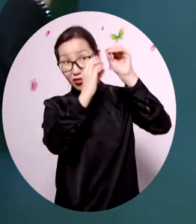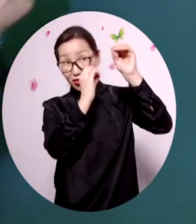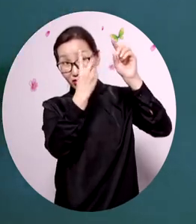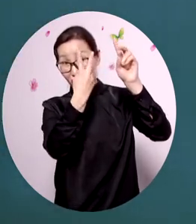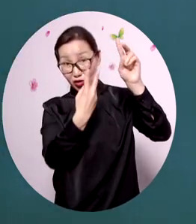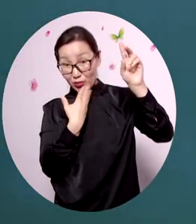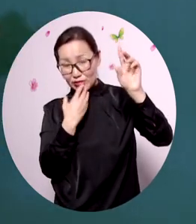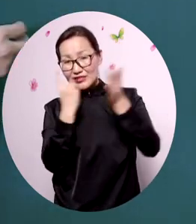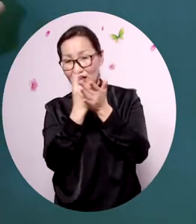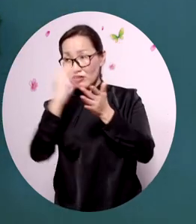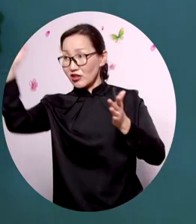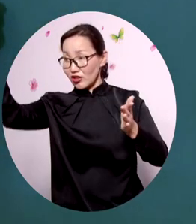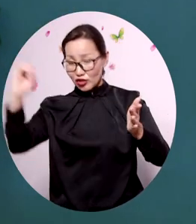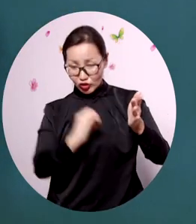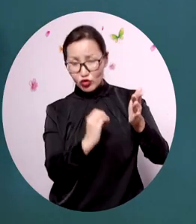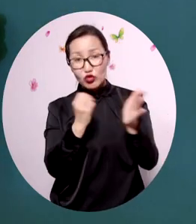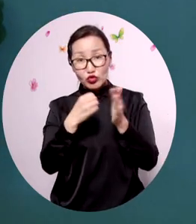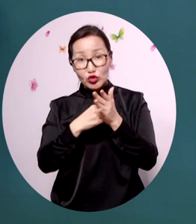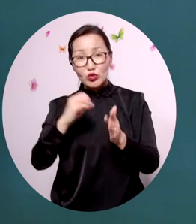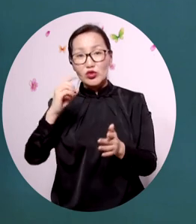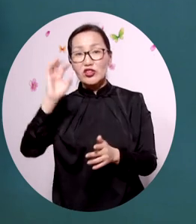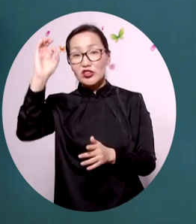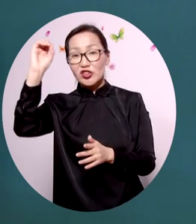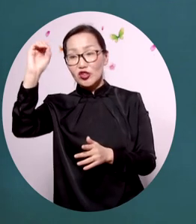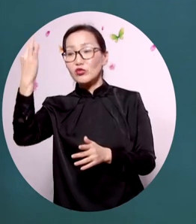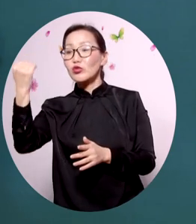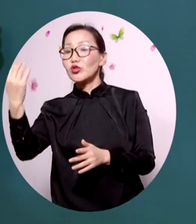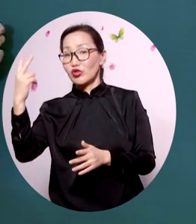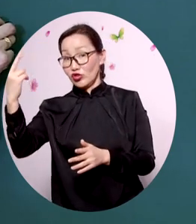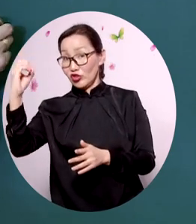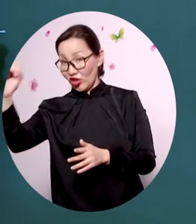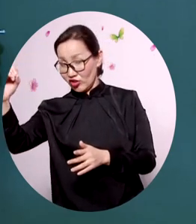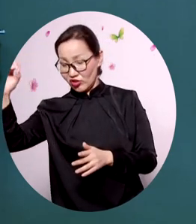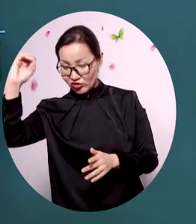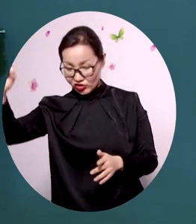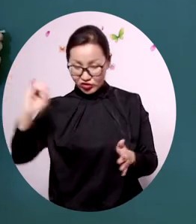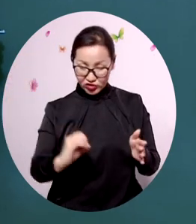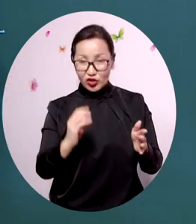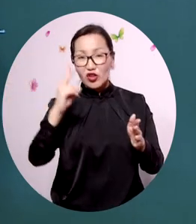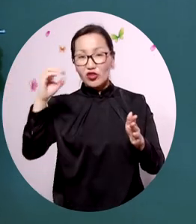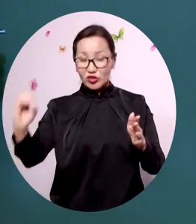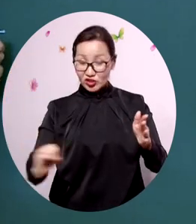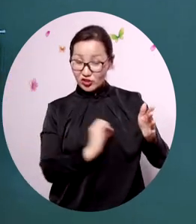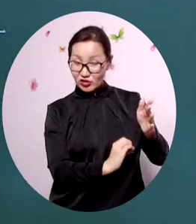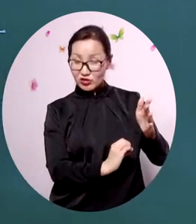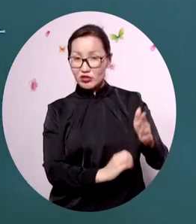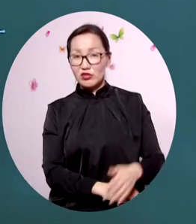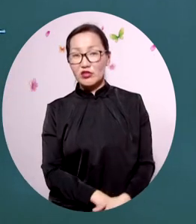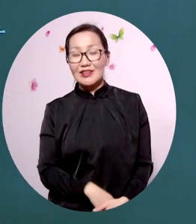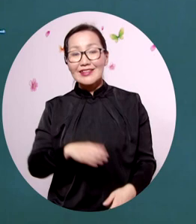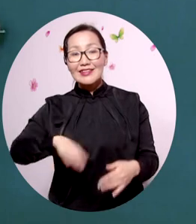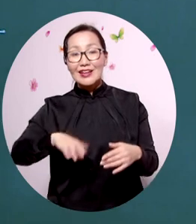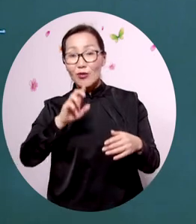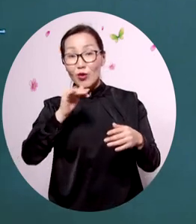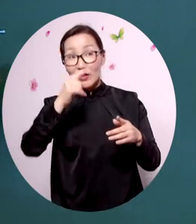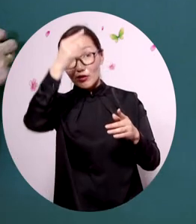өгнө. Тэгэн 4-ийн тэг. 2-оос тэгийг хасаад 2.